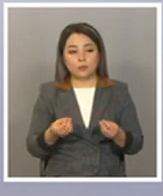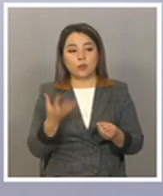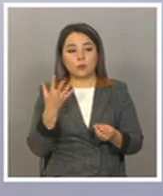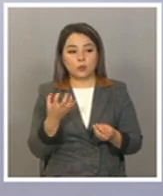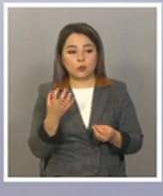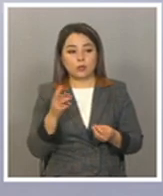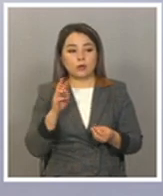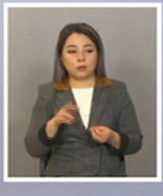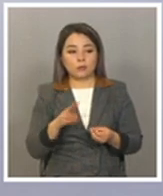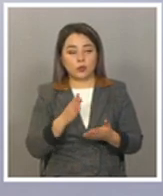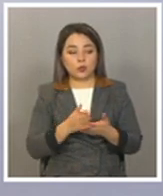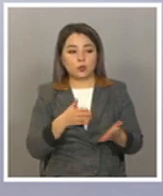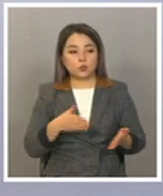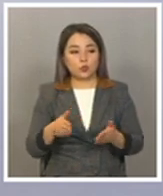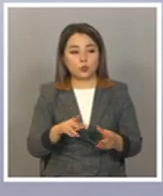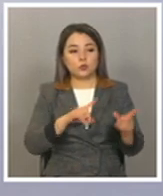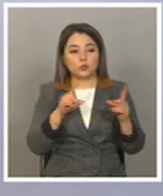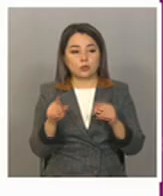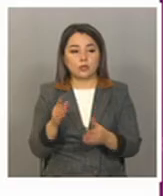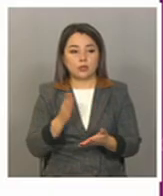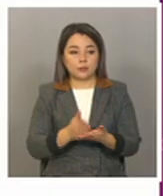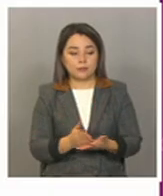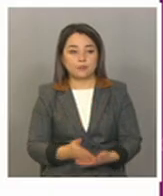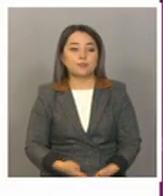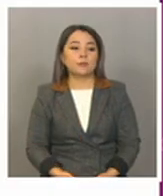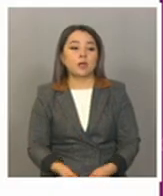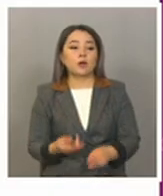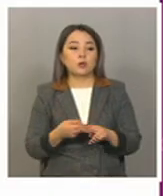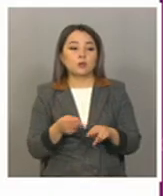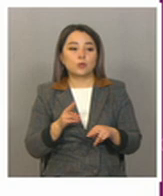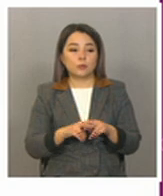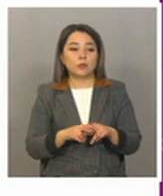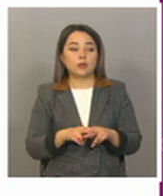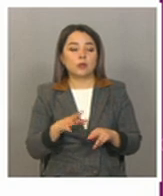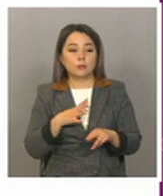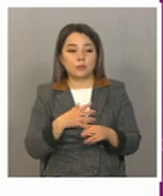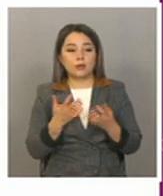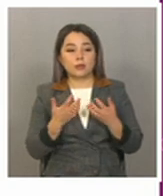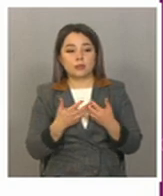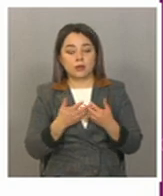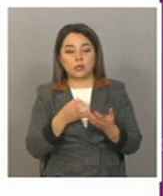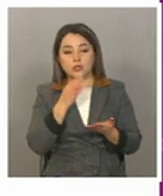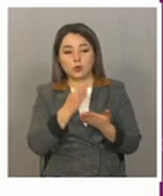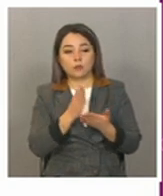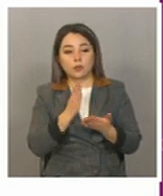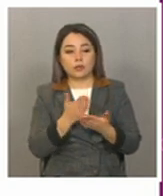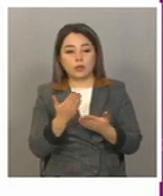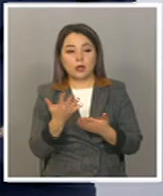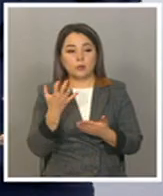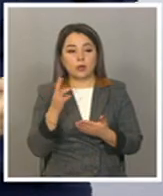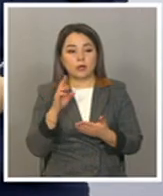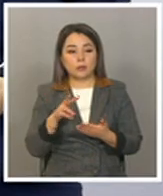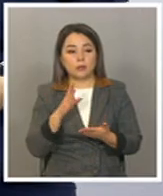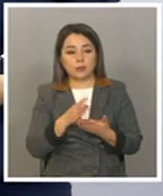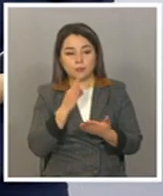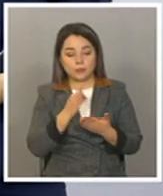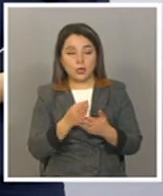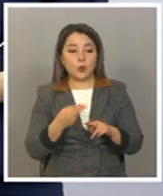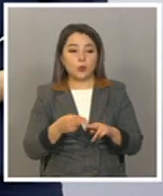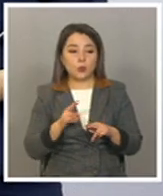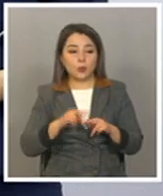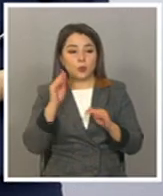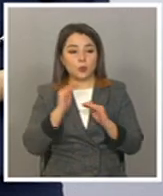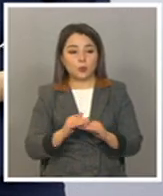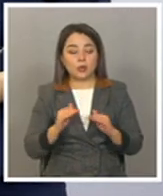500 километр жол жүрілген екен. Сонымен бұл есептің жауабы 500 километр. Осымен